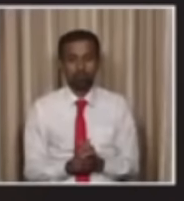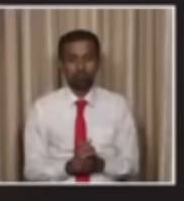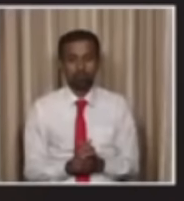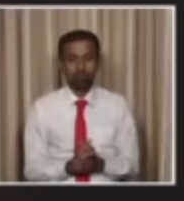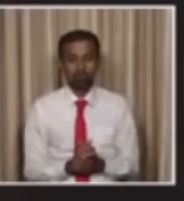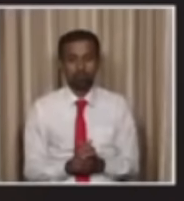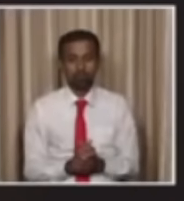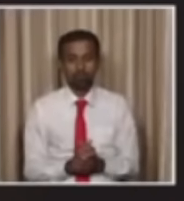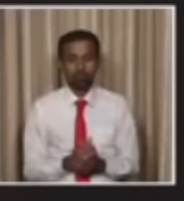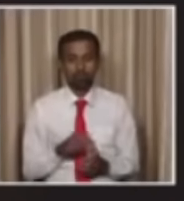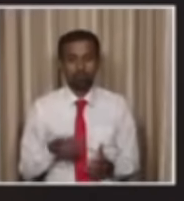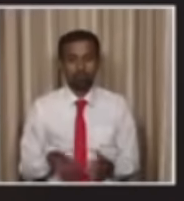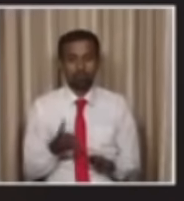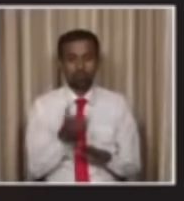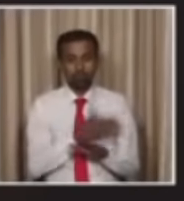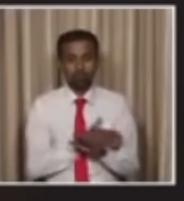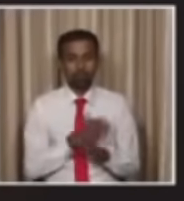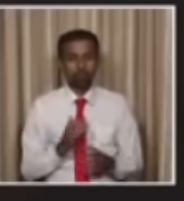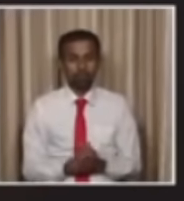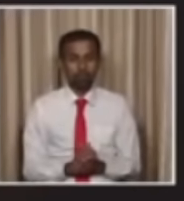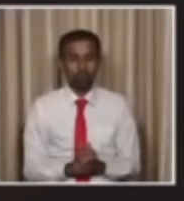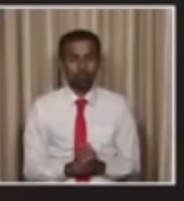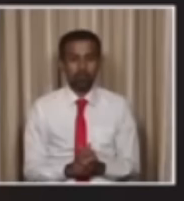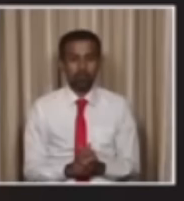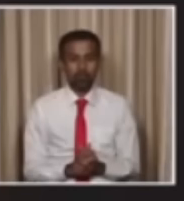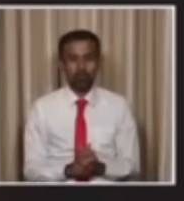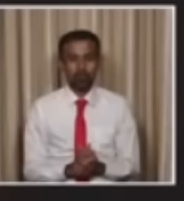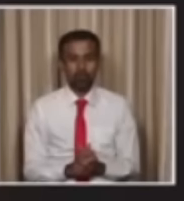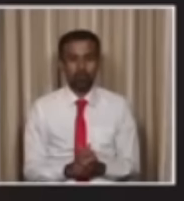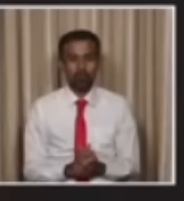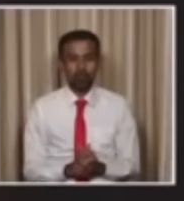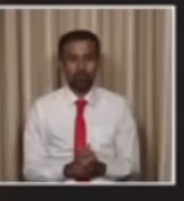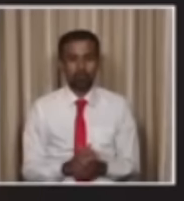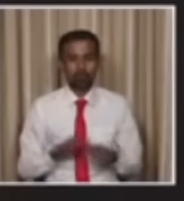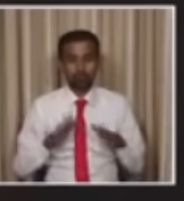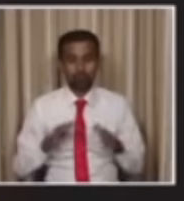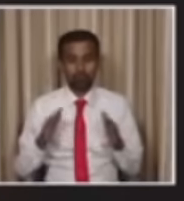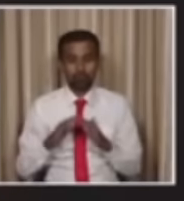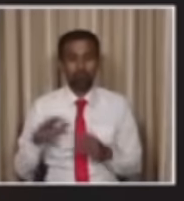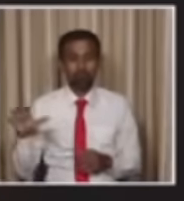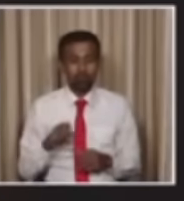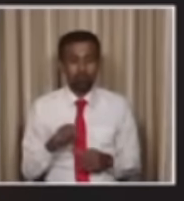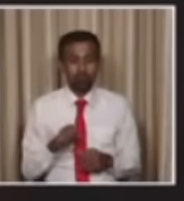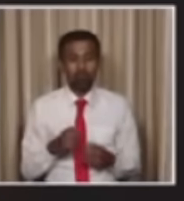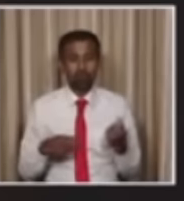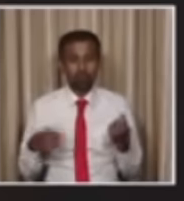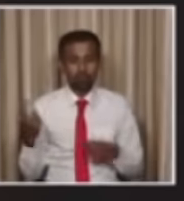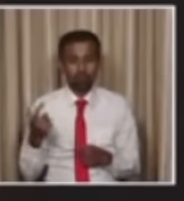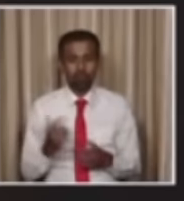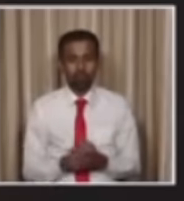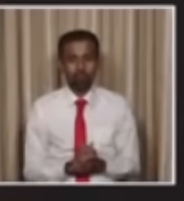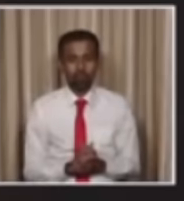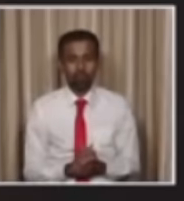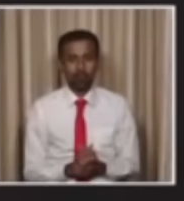තුරු ඊට කලින් මේ ව්‍යාපාරිකයෝ සතුව තිබිච්ච අන්තිම දේපළ සොච්චමත් ඒක වෙන්දේසි කරලා ඉවර